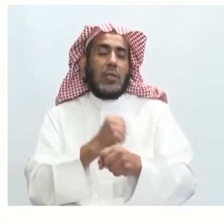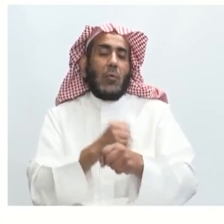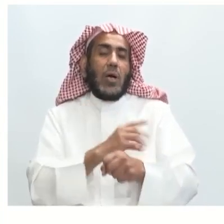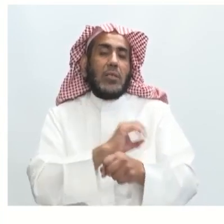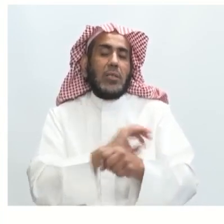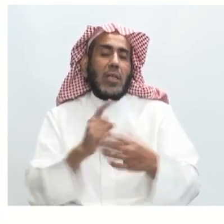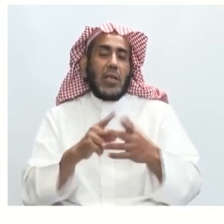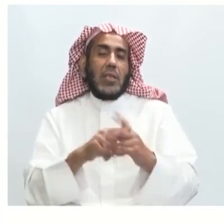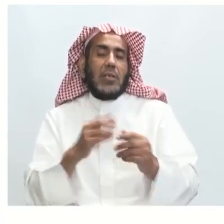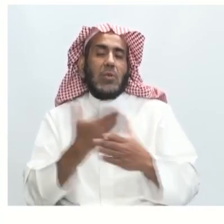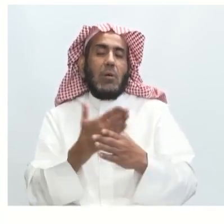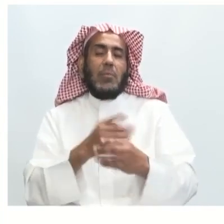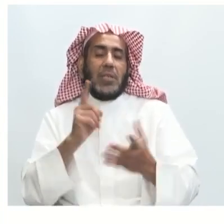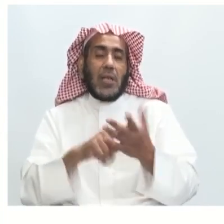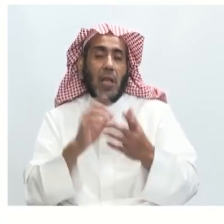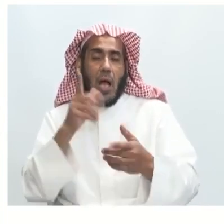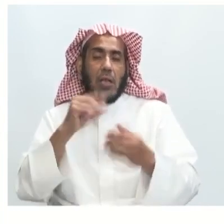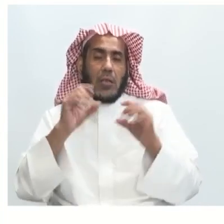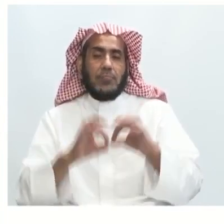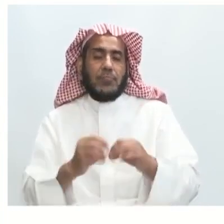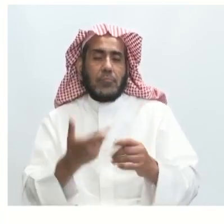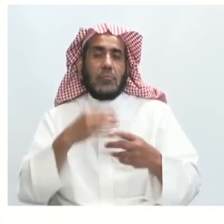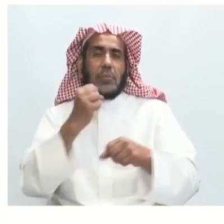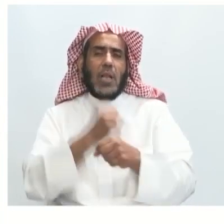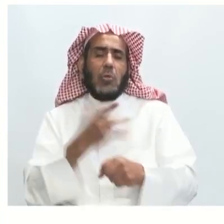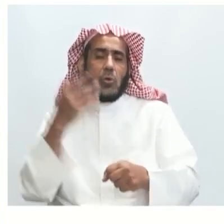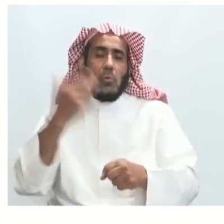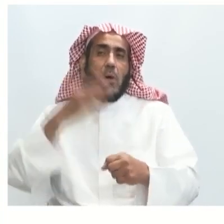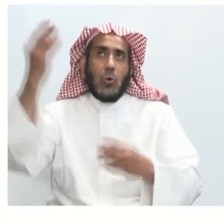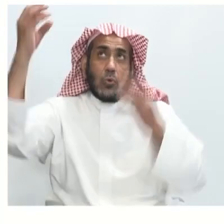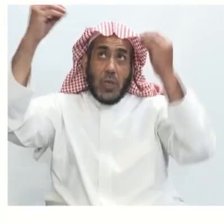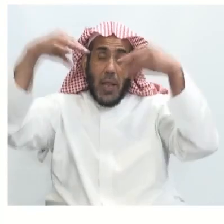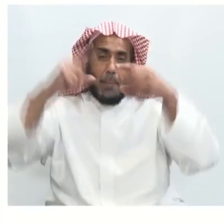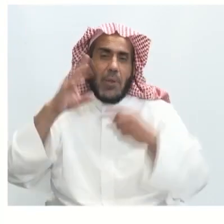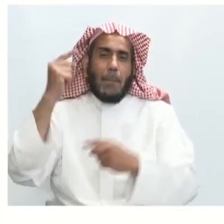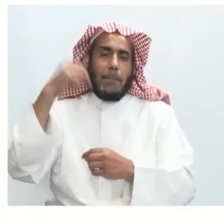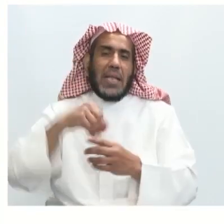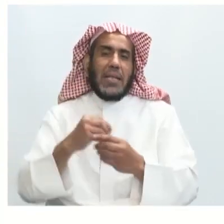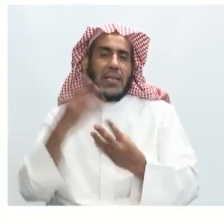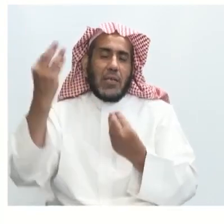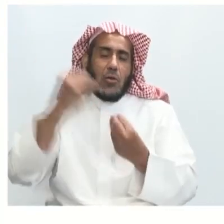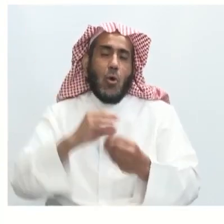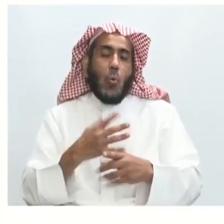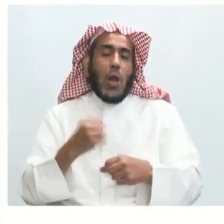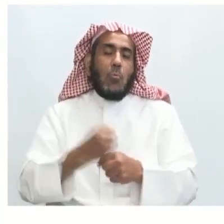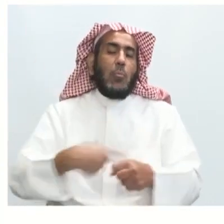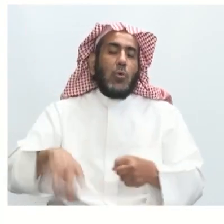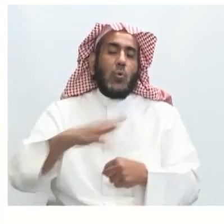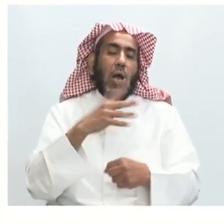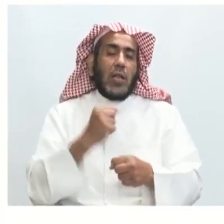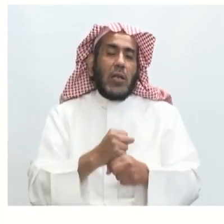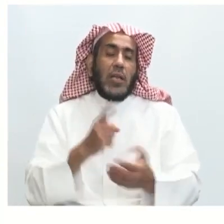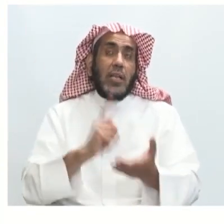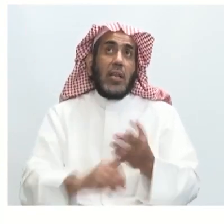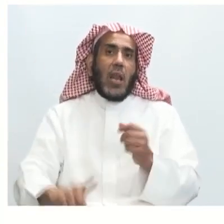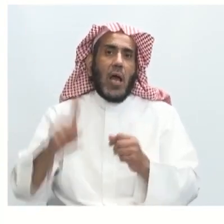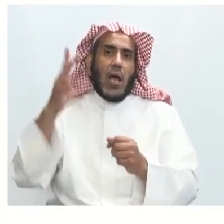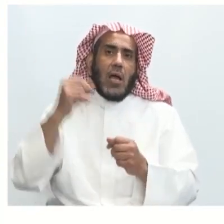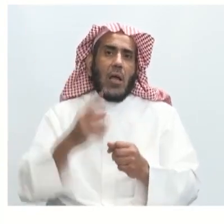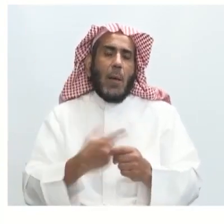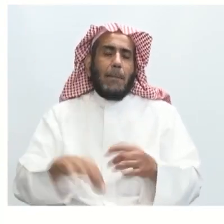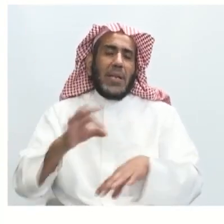التاكيد في الجمل المؤكده ومنها سبب التاكيد قال تعالى امن الرسول بما انزل اليه من ربه والمؤمنون قال تعالى ان الله